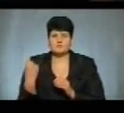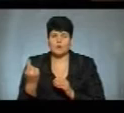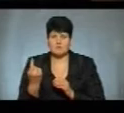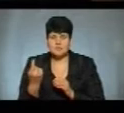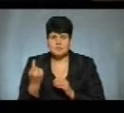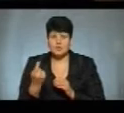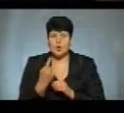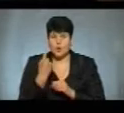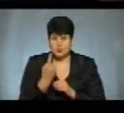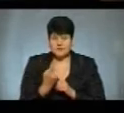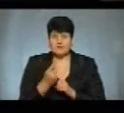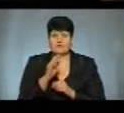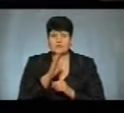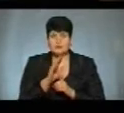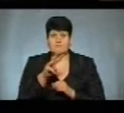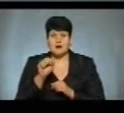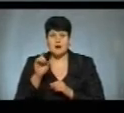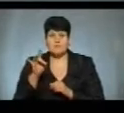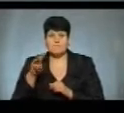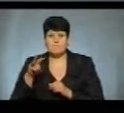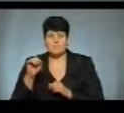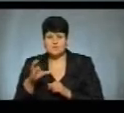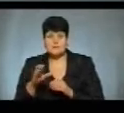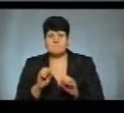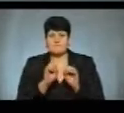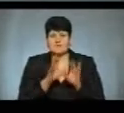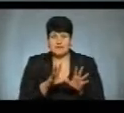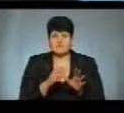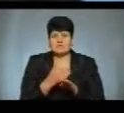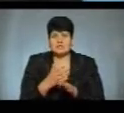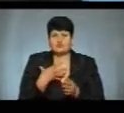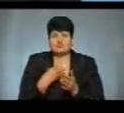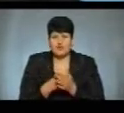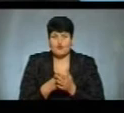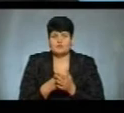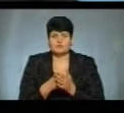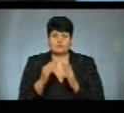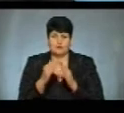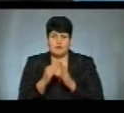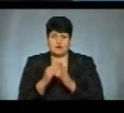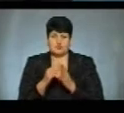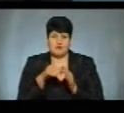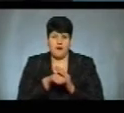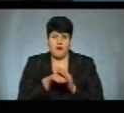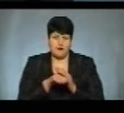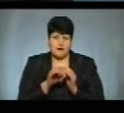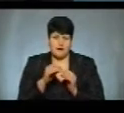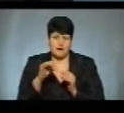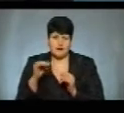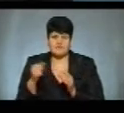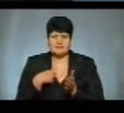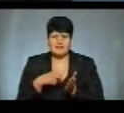області. Один з них, Володимир Мармус, передав для виставки частину свого архіву. Це листи